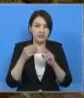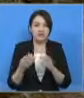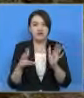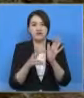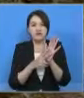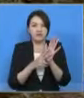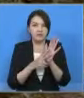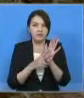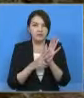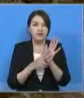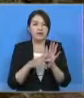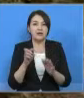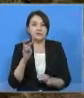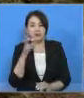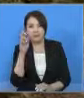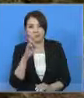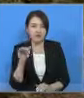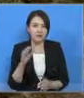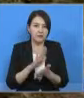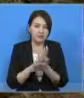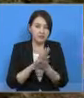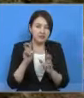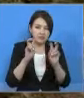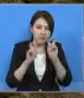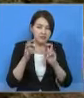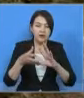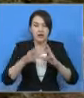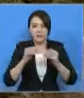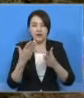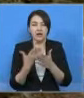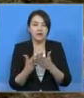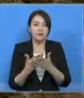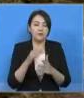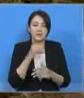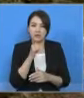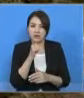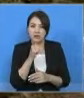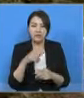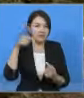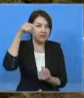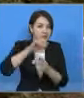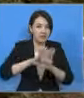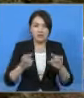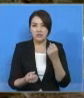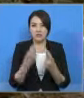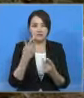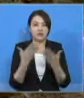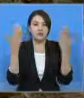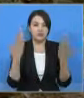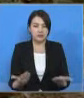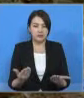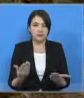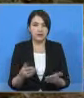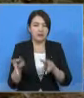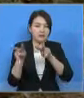8 проб почвы на микробиологические, паразитологические исследования. По результатам лабораторных исследований несоответствие не выявлено. На сегодняшний день